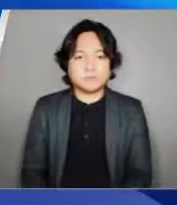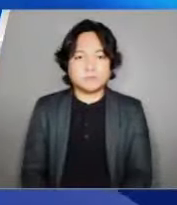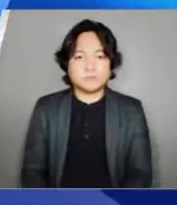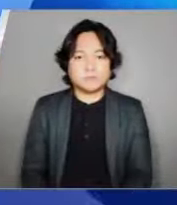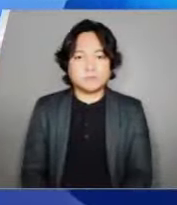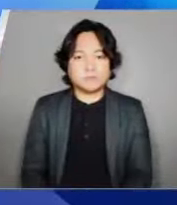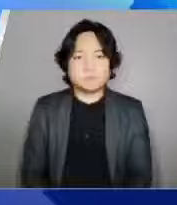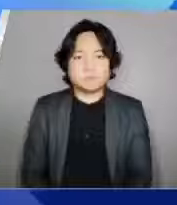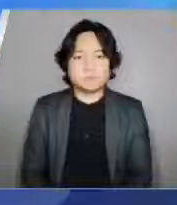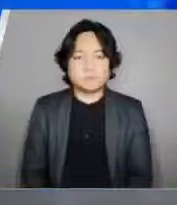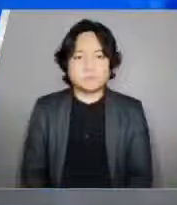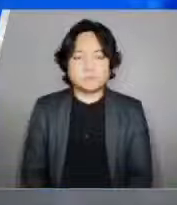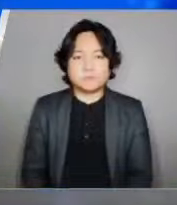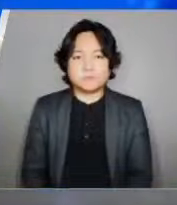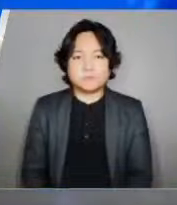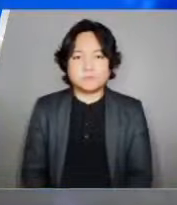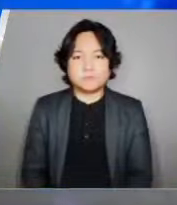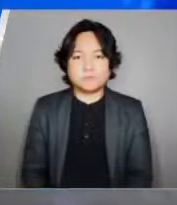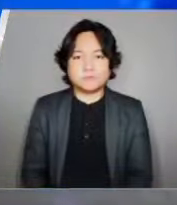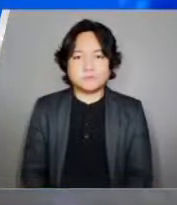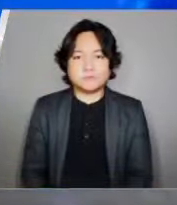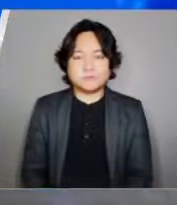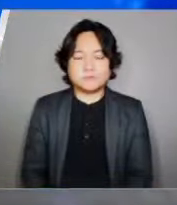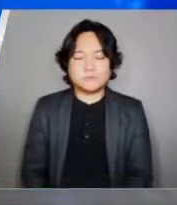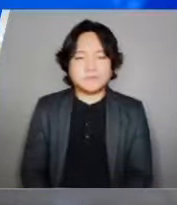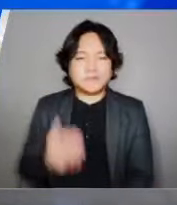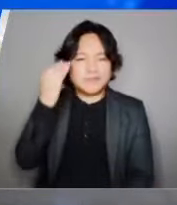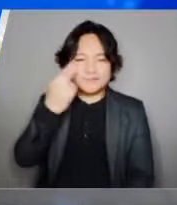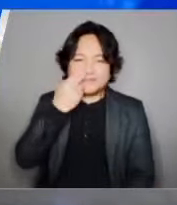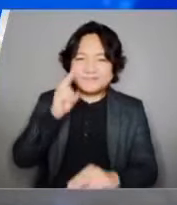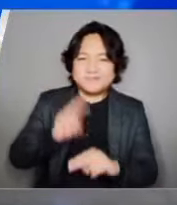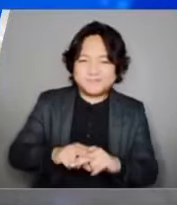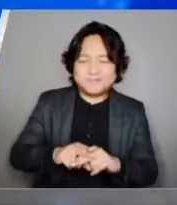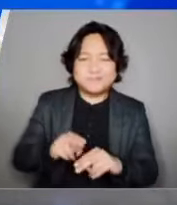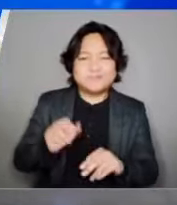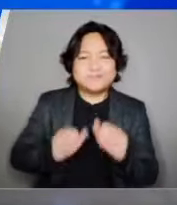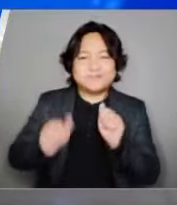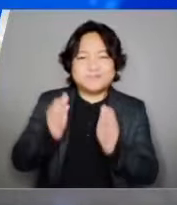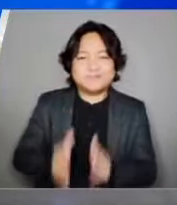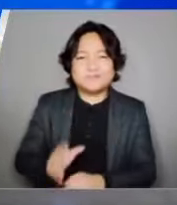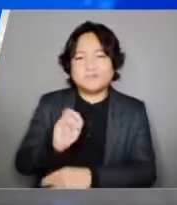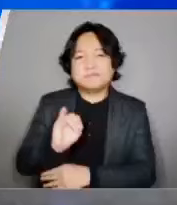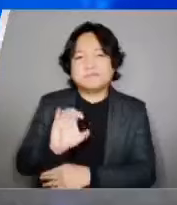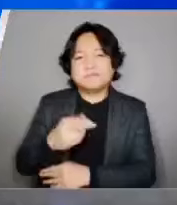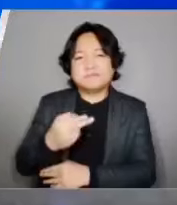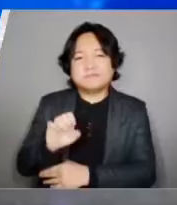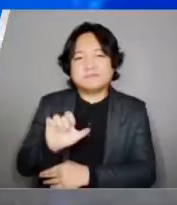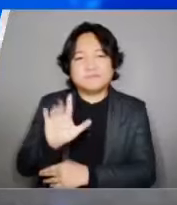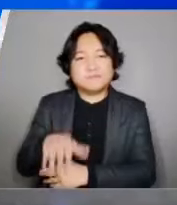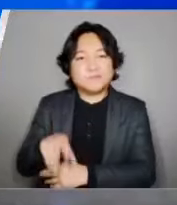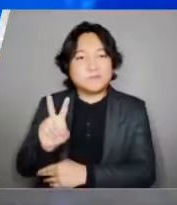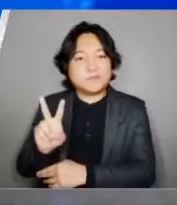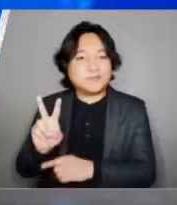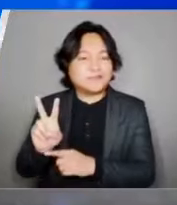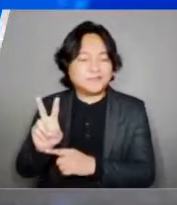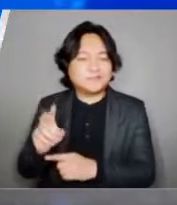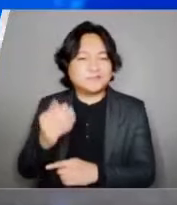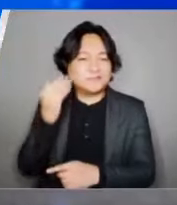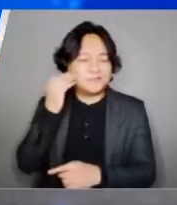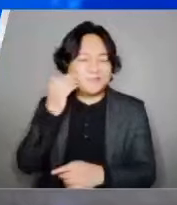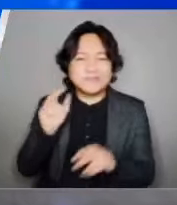Ibinahagi ni Kapuso comedy genius Michael V ang inspirasyon sa likod ng viral parody song na Salarin, Salarin. Ang